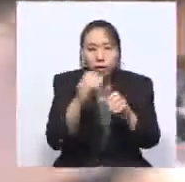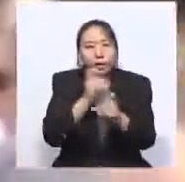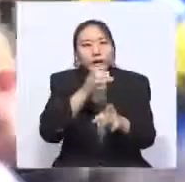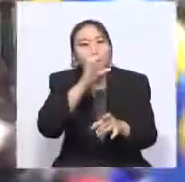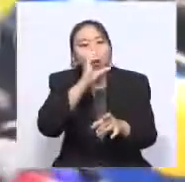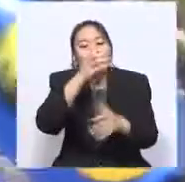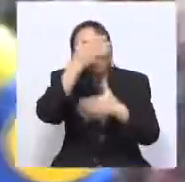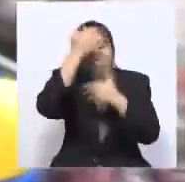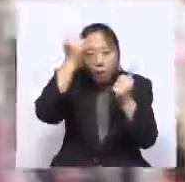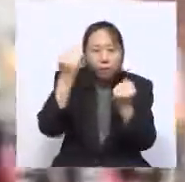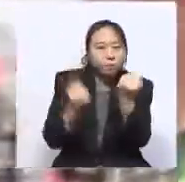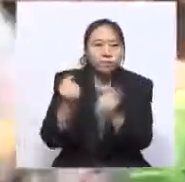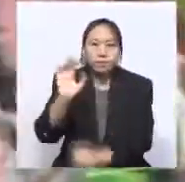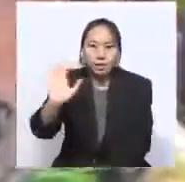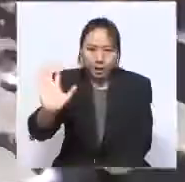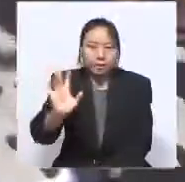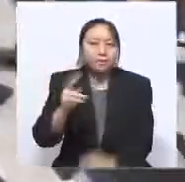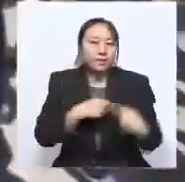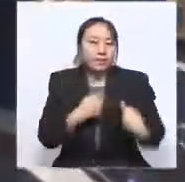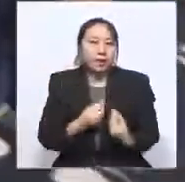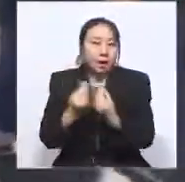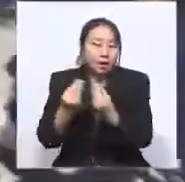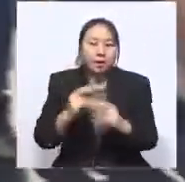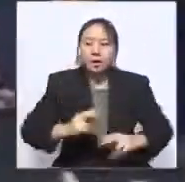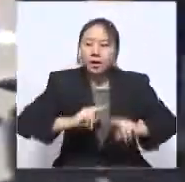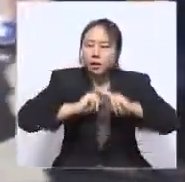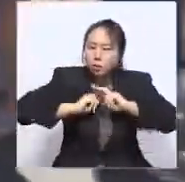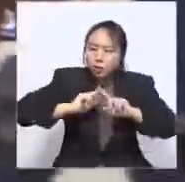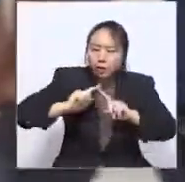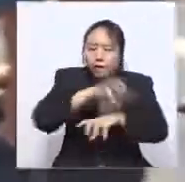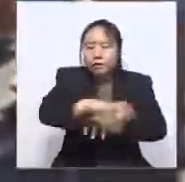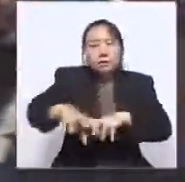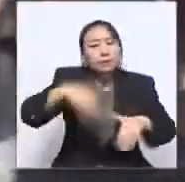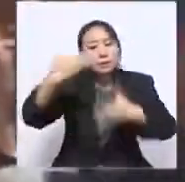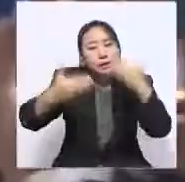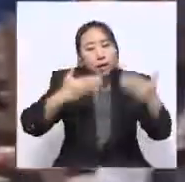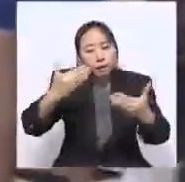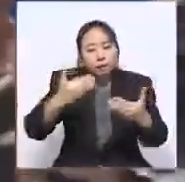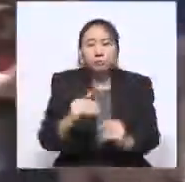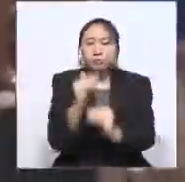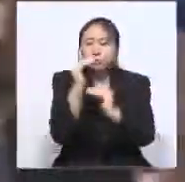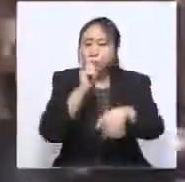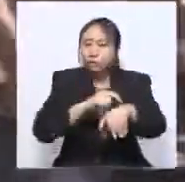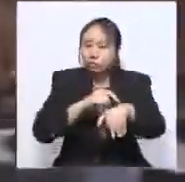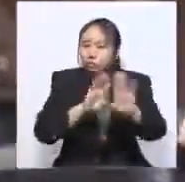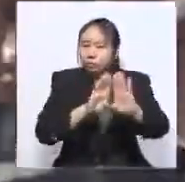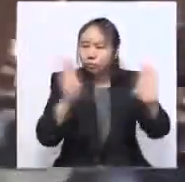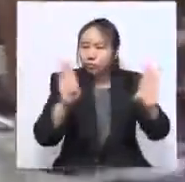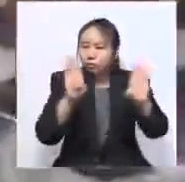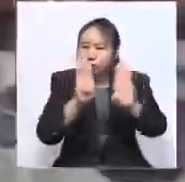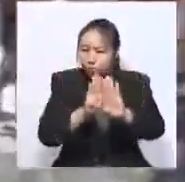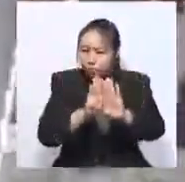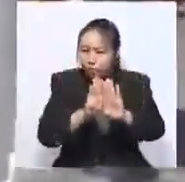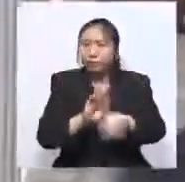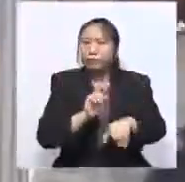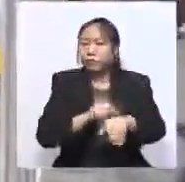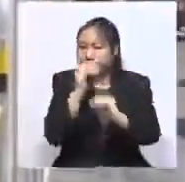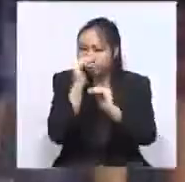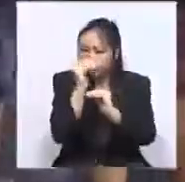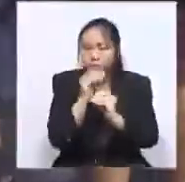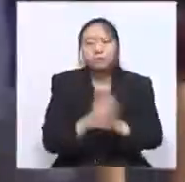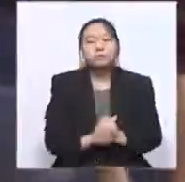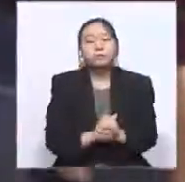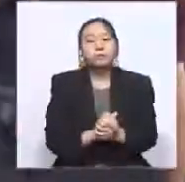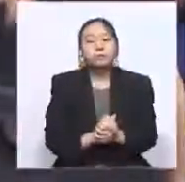ก่กันแล้วก็ขอให้ภาคเอกชนใครที่จัดกิจกรรมในงานต่างๆให้กำหนดเวลาเปิดกิจกรรมแล้วก็ปิดกิจกรรมด้วย